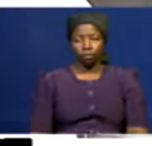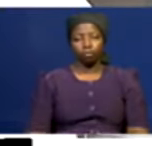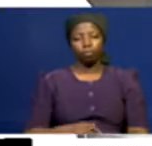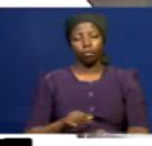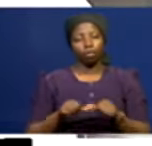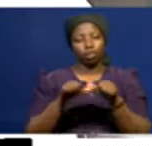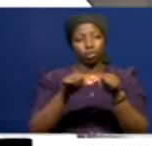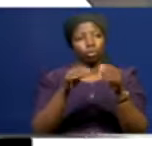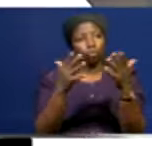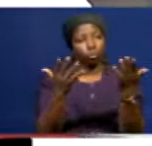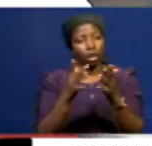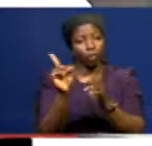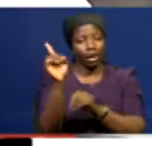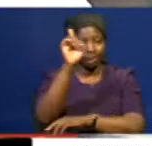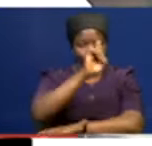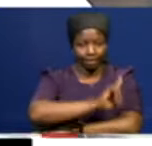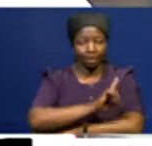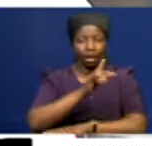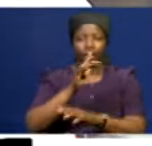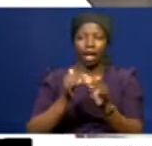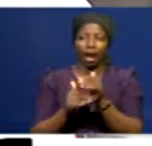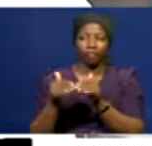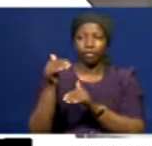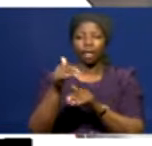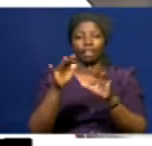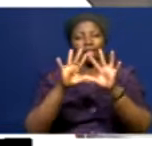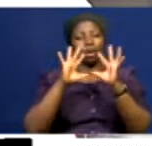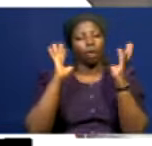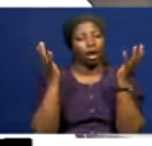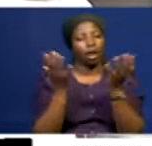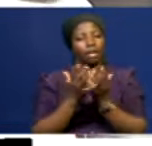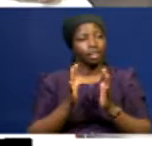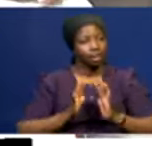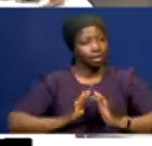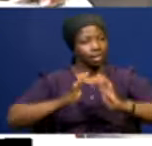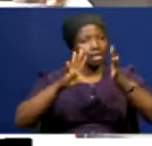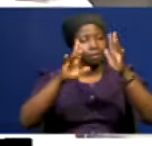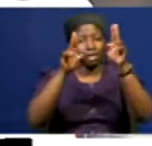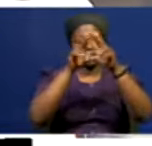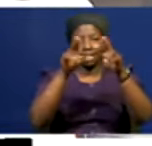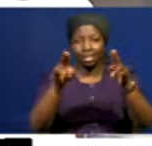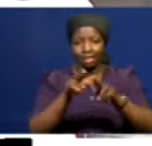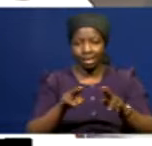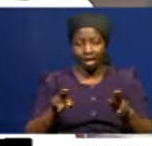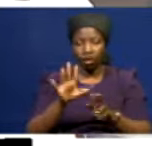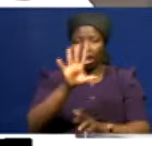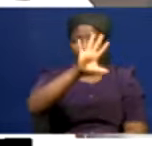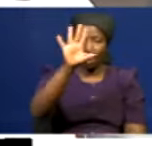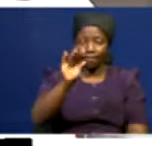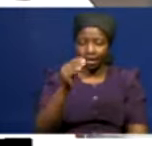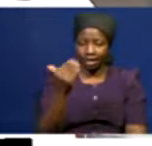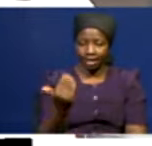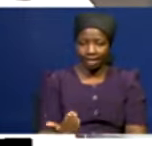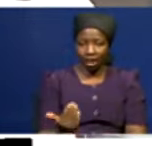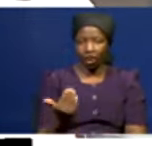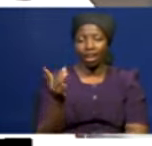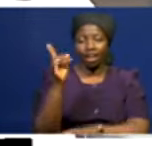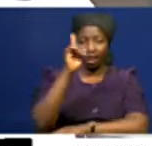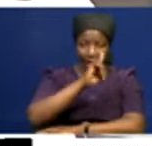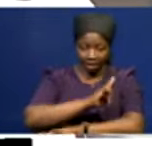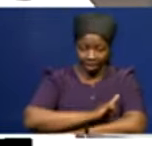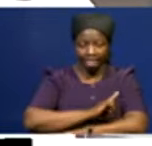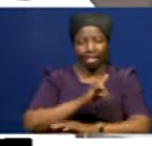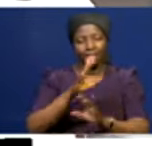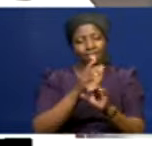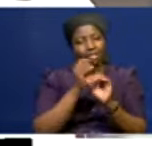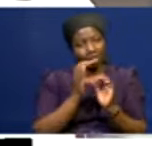Tusonge mbele ambapo siku moja baada ya ulimwengu kuadhimisha siku ya kimataifa ya mtoto wa Kiafrika, wadau miongoni mwao